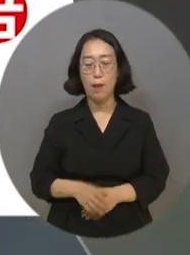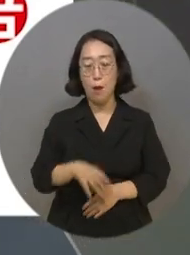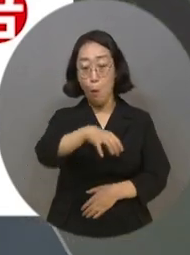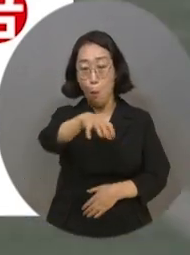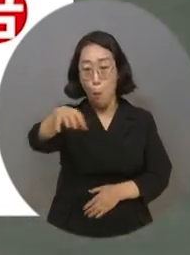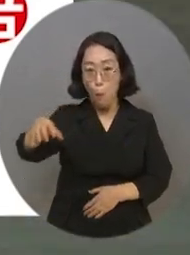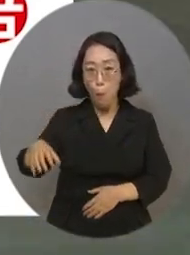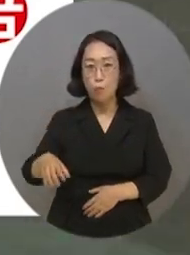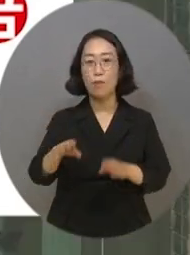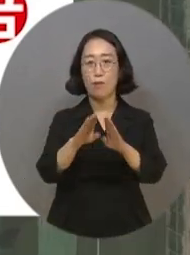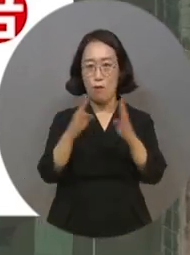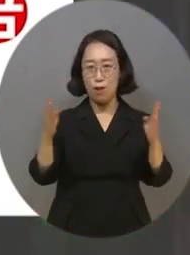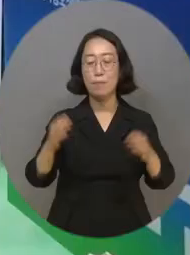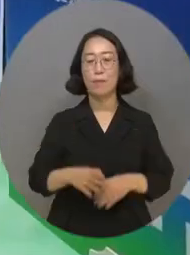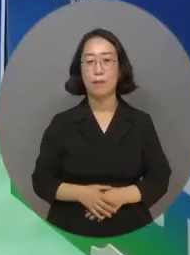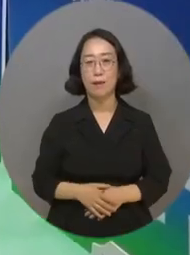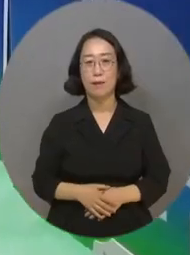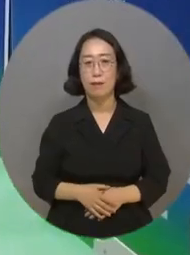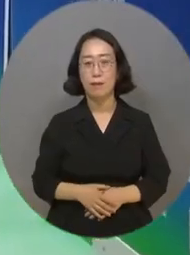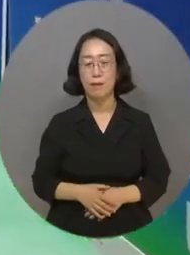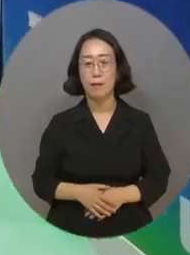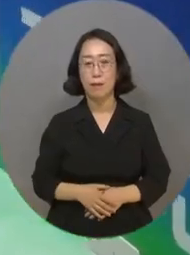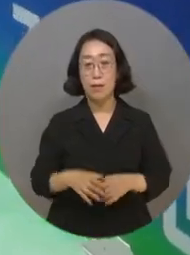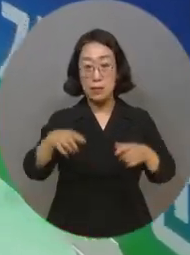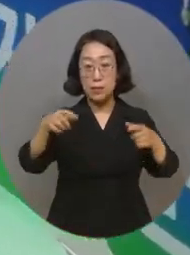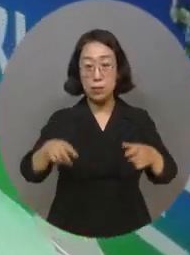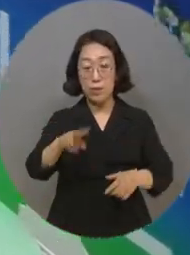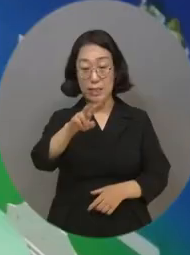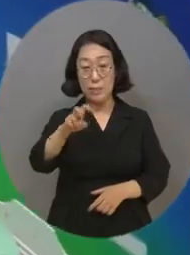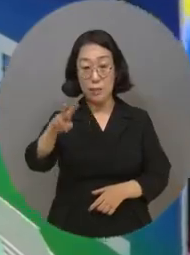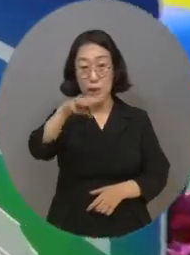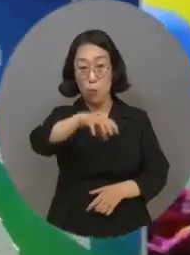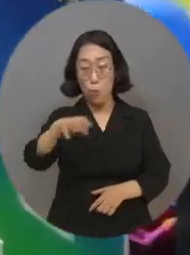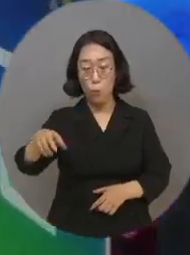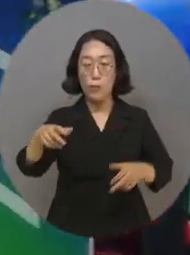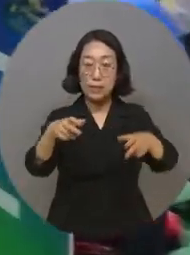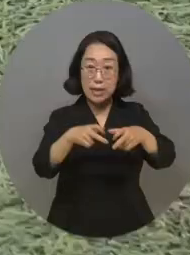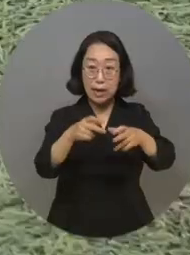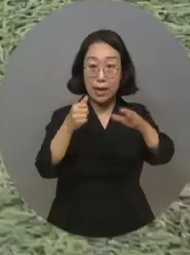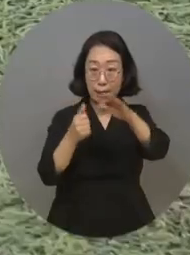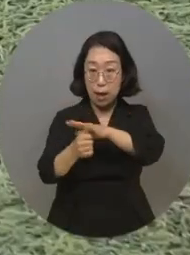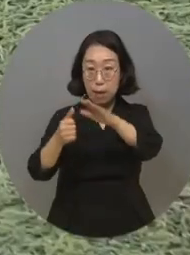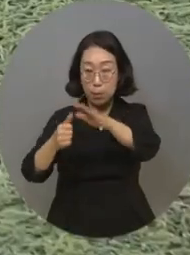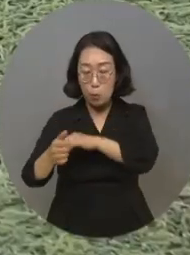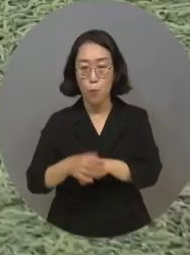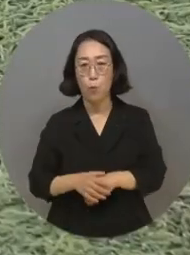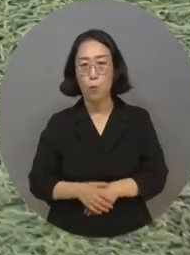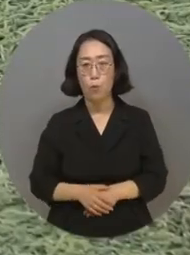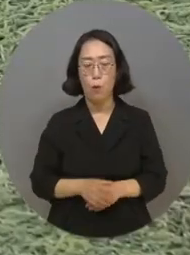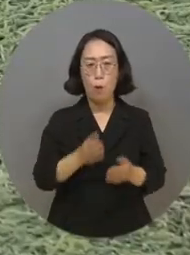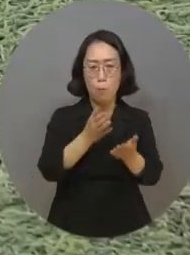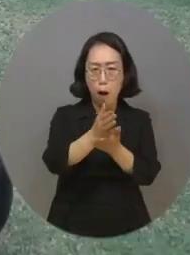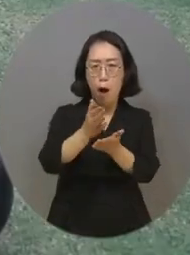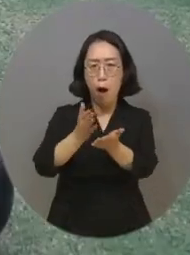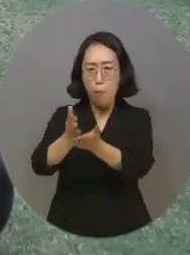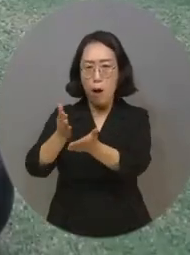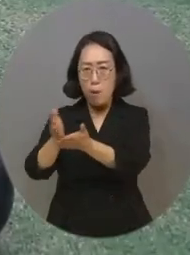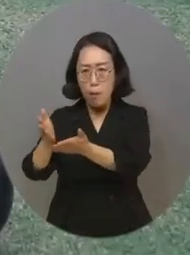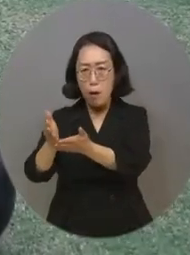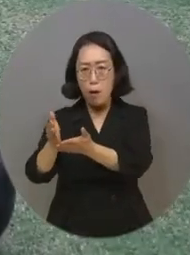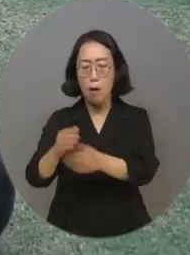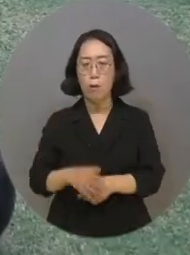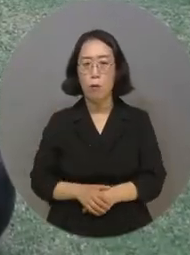일원에서 개최됩니다. 전남 지역 22개 시군 장애인 체육 선수단이 게이트볼, 배구,